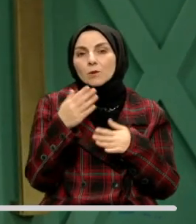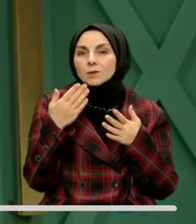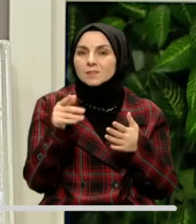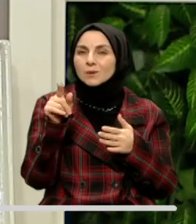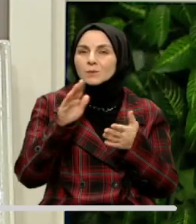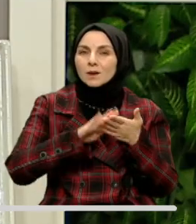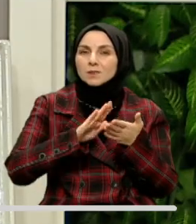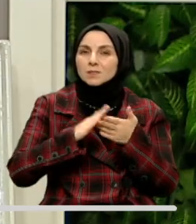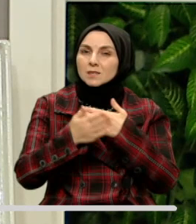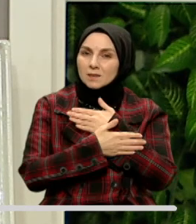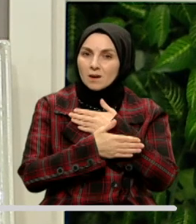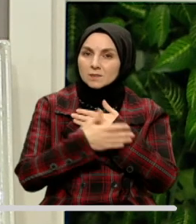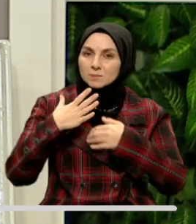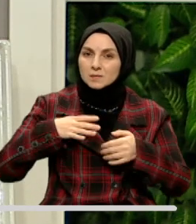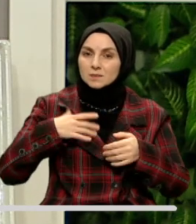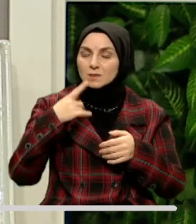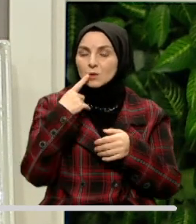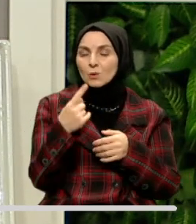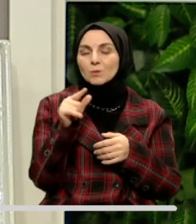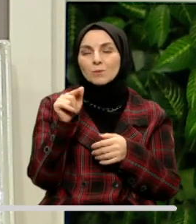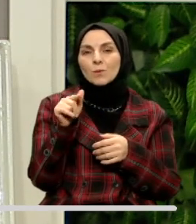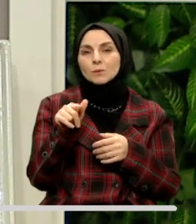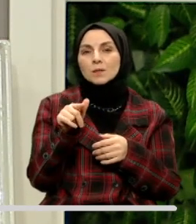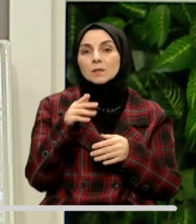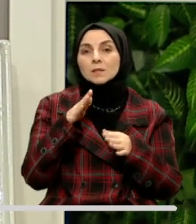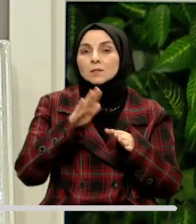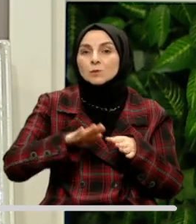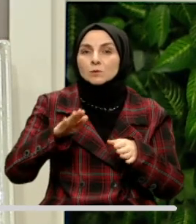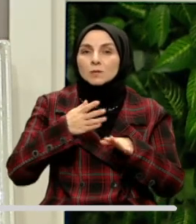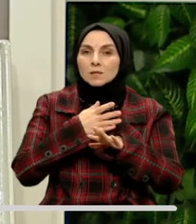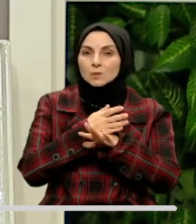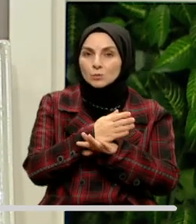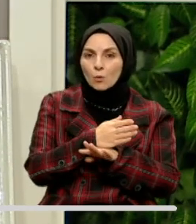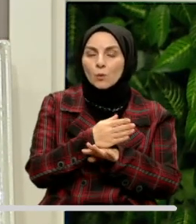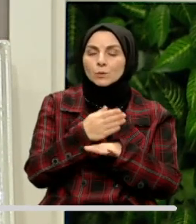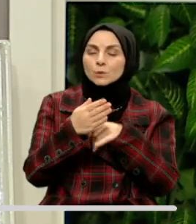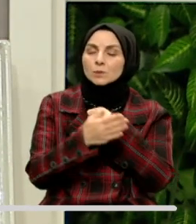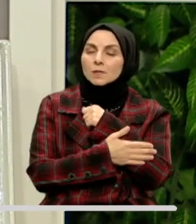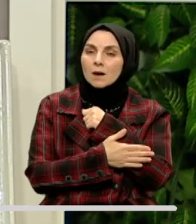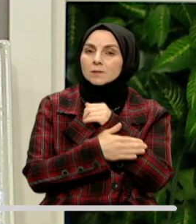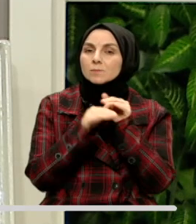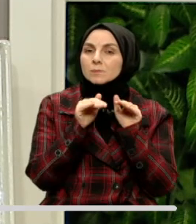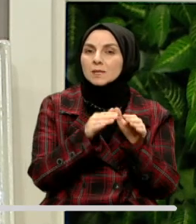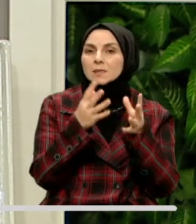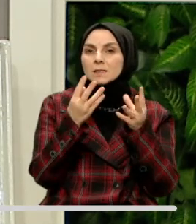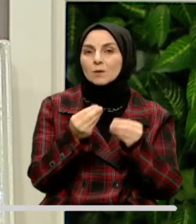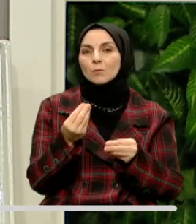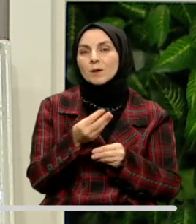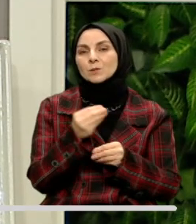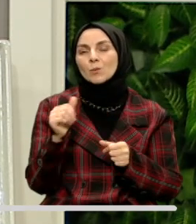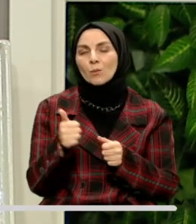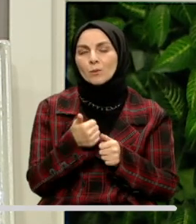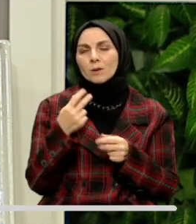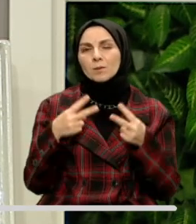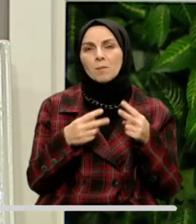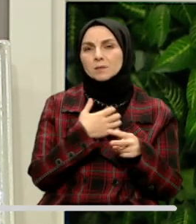istersen. Hani orada rehberlik çok önemli. Çok haklısınız. Gerçekten. Söylediğiniz şey aslında bazen anne babalardan da duyabiliyoruz dediğiniz gibi.